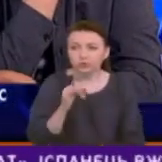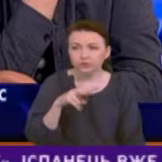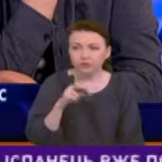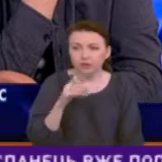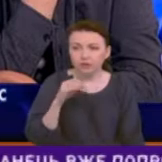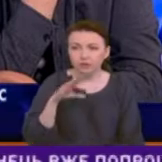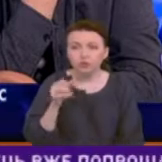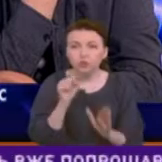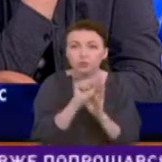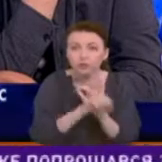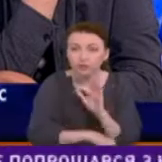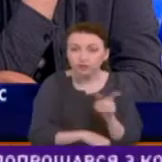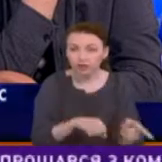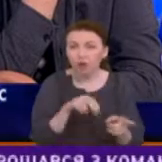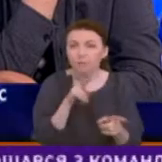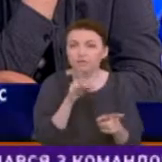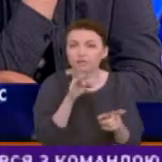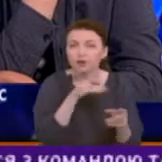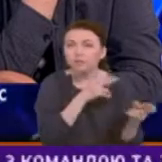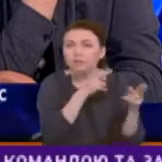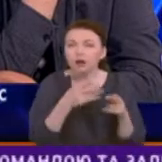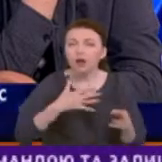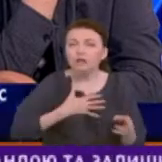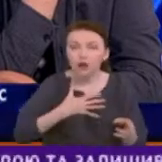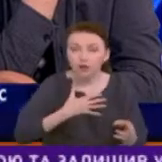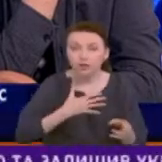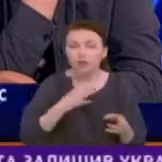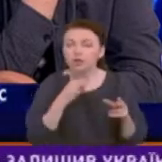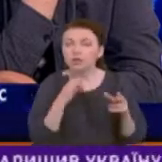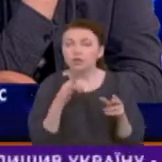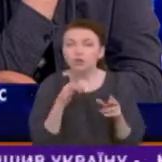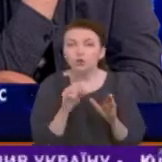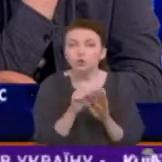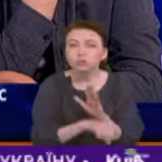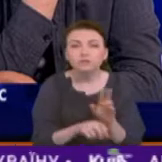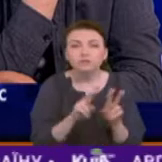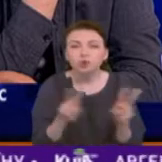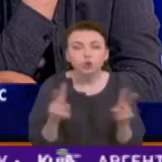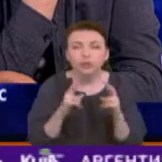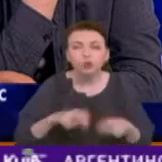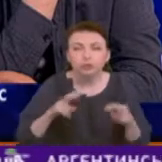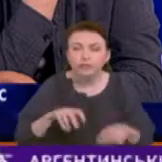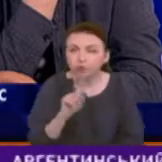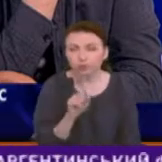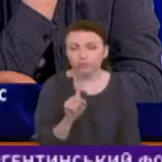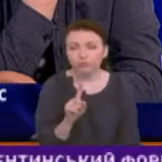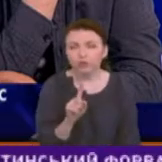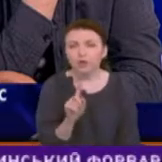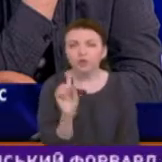убієнного патріарха, який приїхав із Канади, і вбивство ніхто не розслідував. Чому